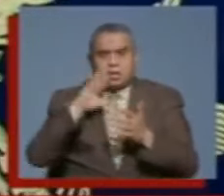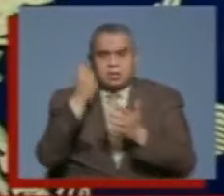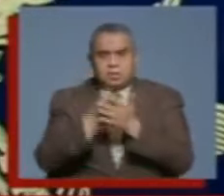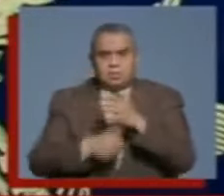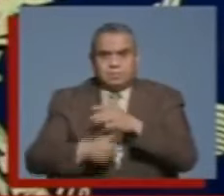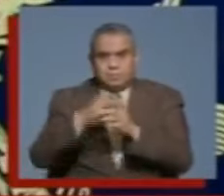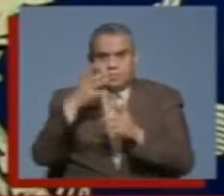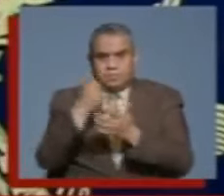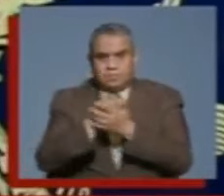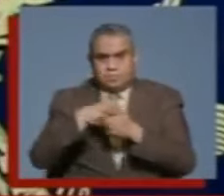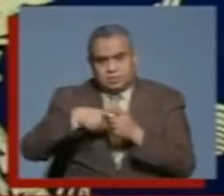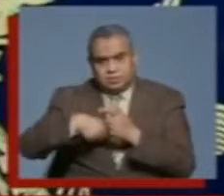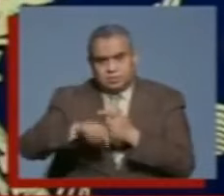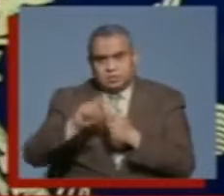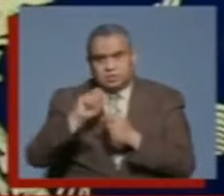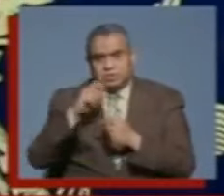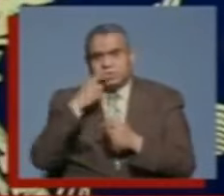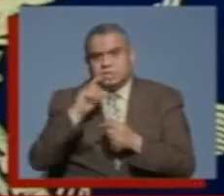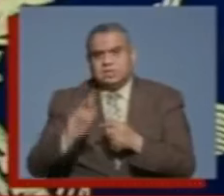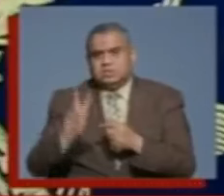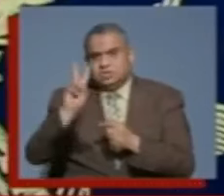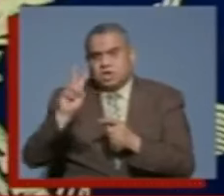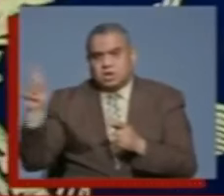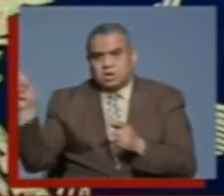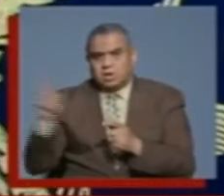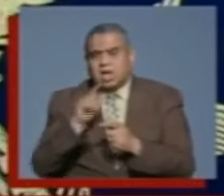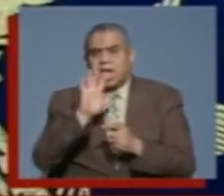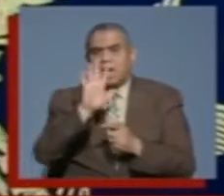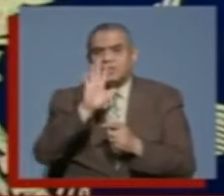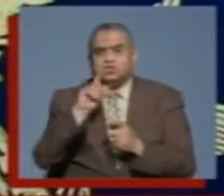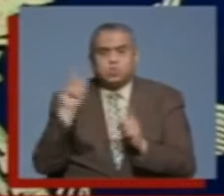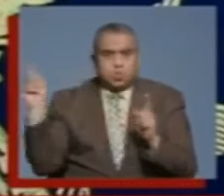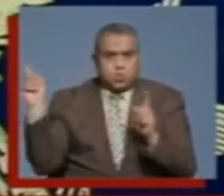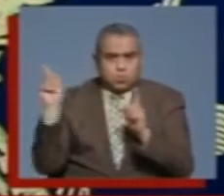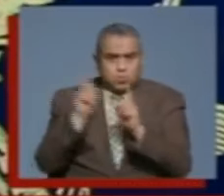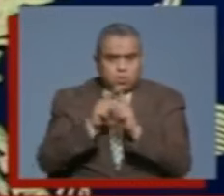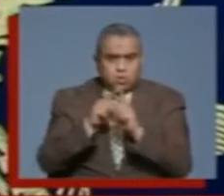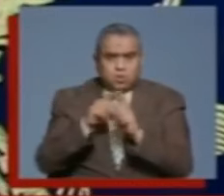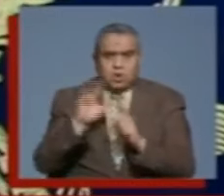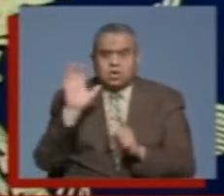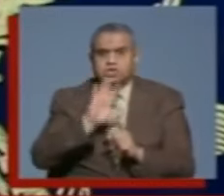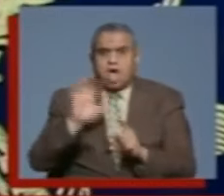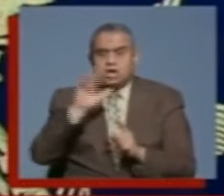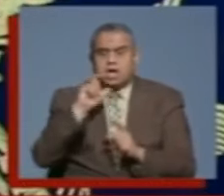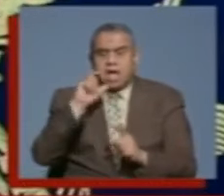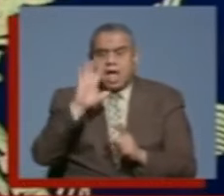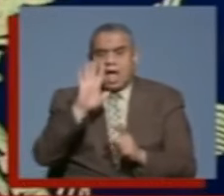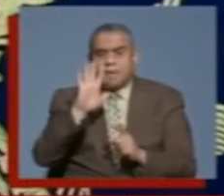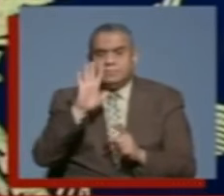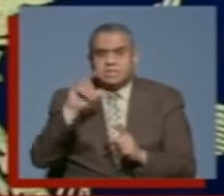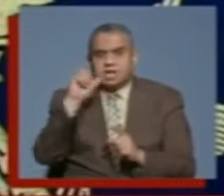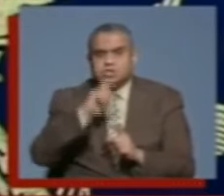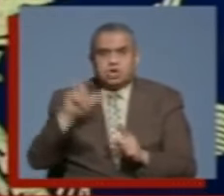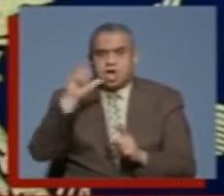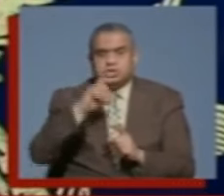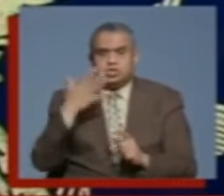شهر يوم 7 اللي فات كان خمس شهور كتير قوي، خمس شهور على